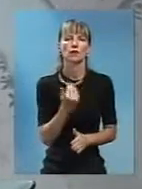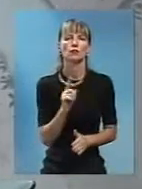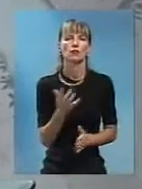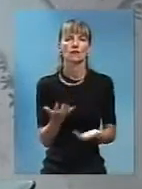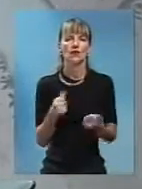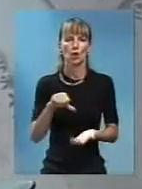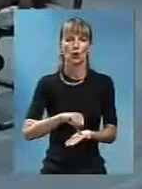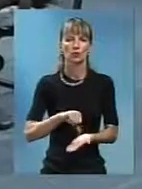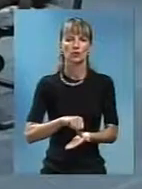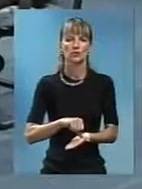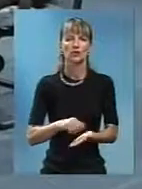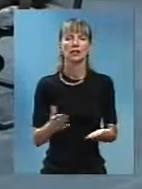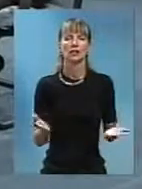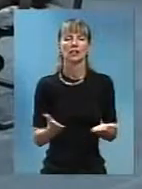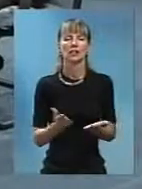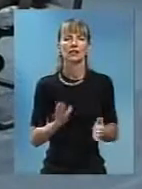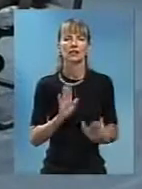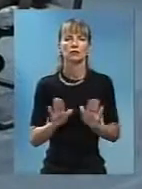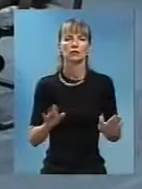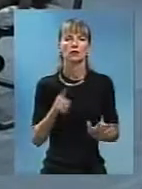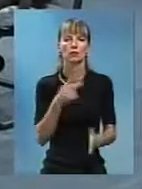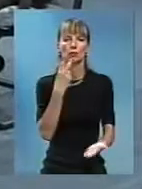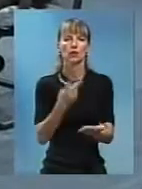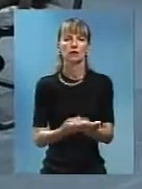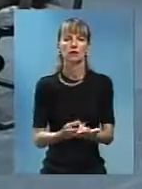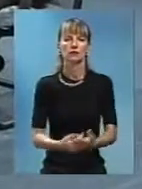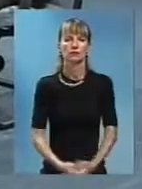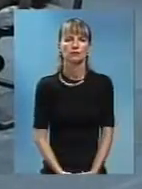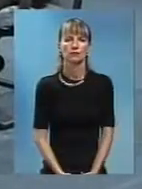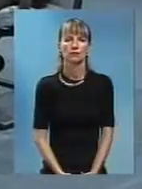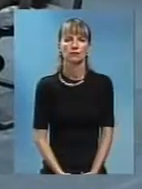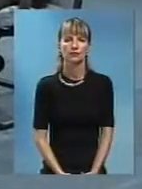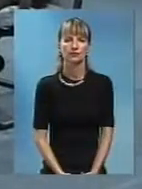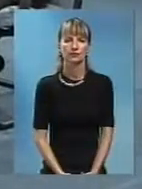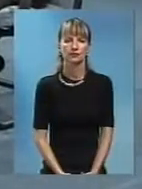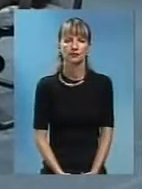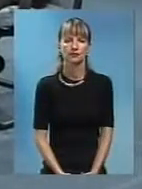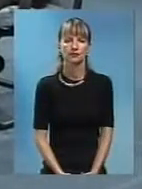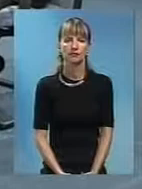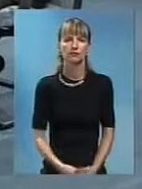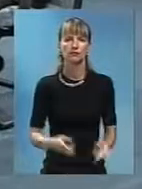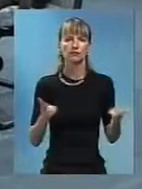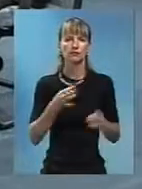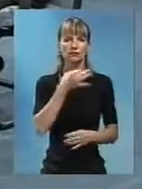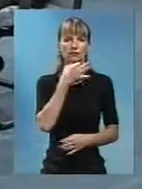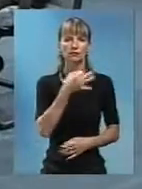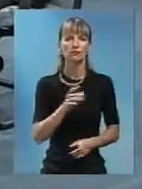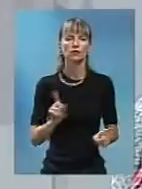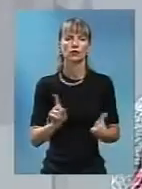власне, які експонати ви представили? Ну, треба сказати, що